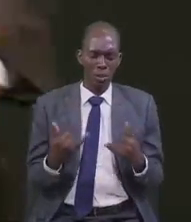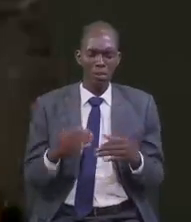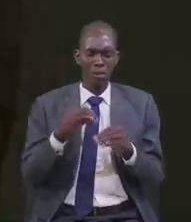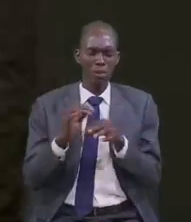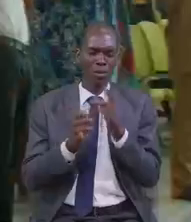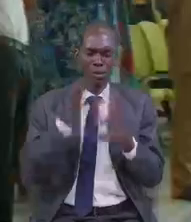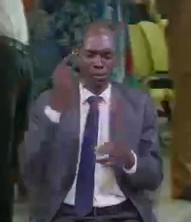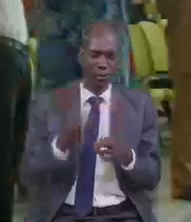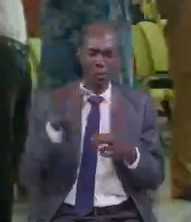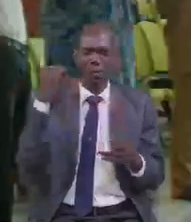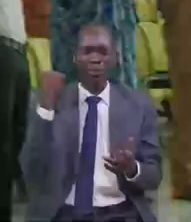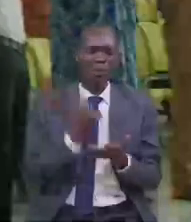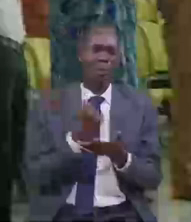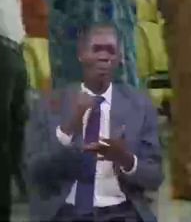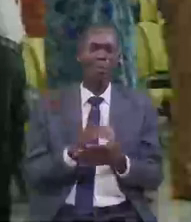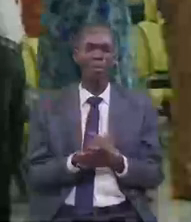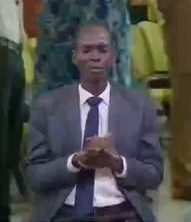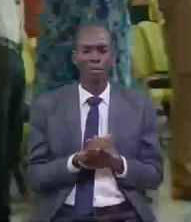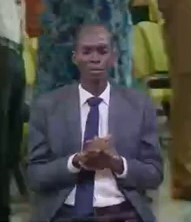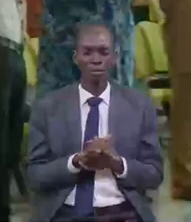de Jésus-Christ.